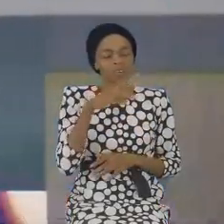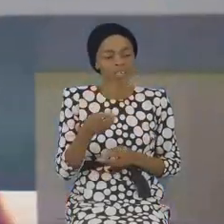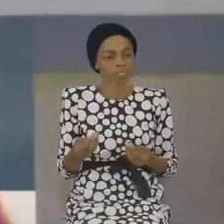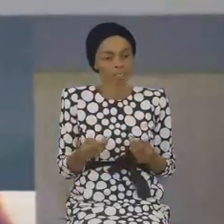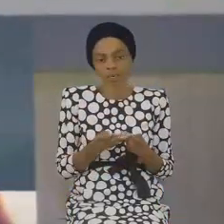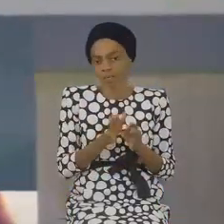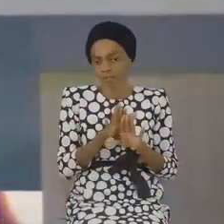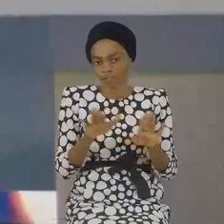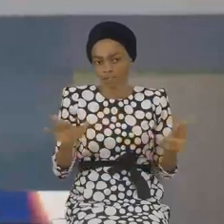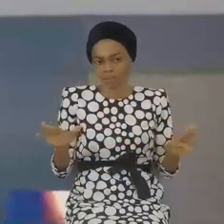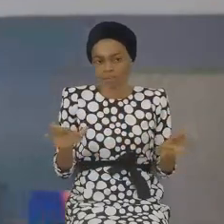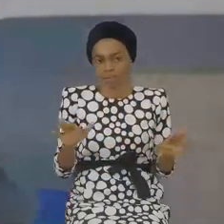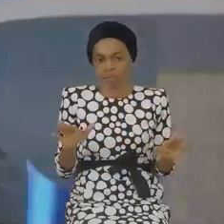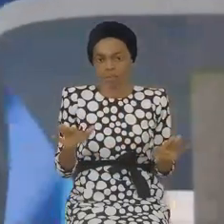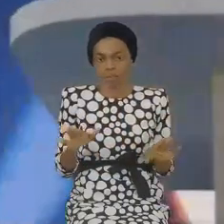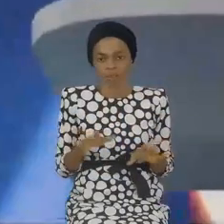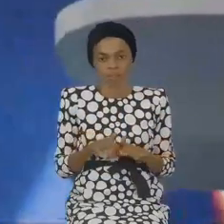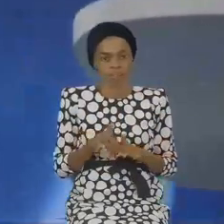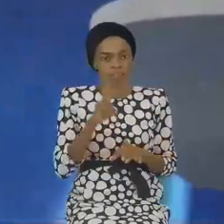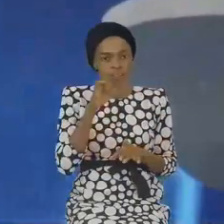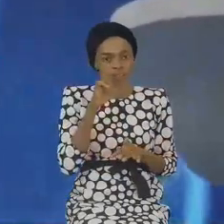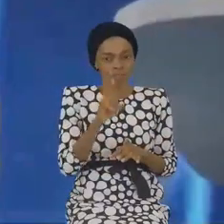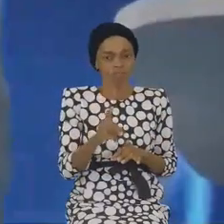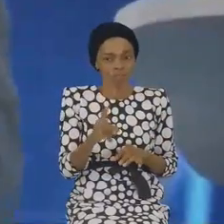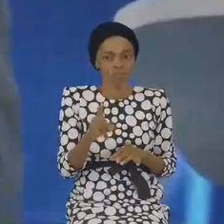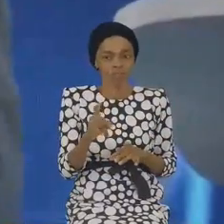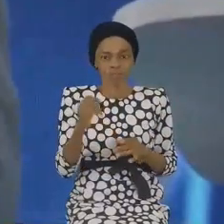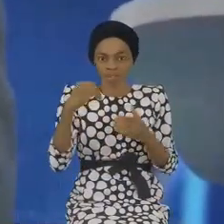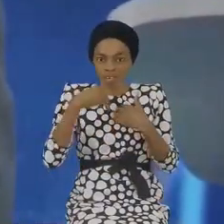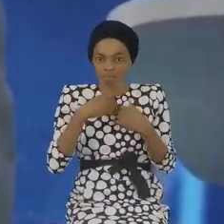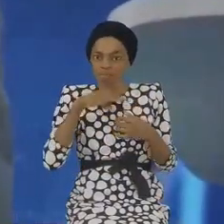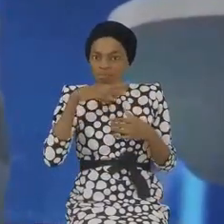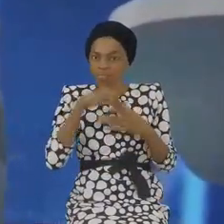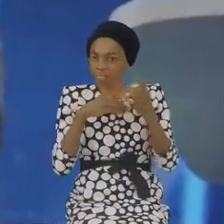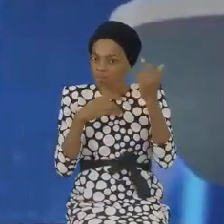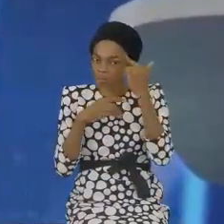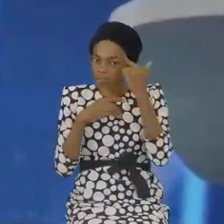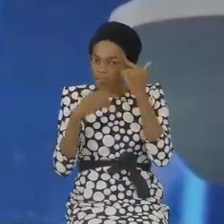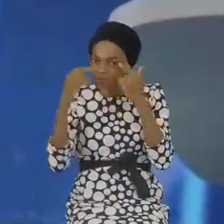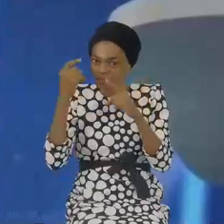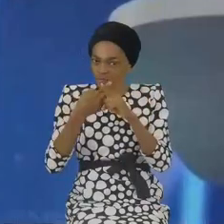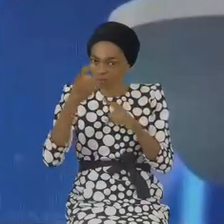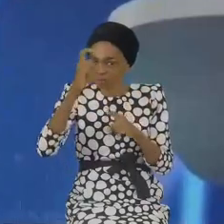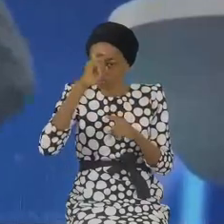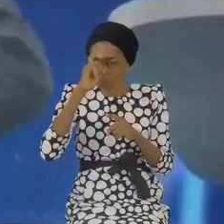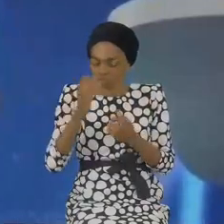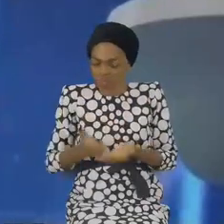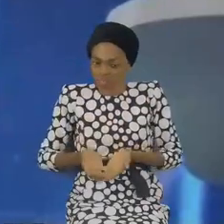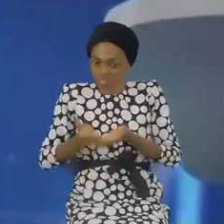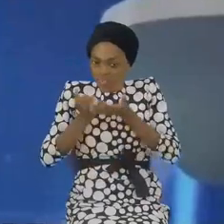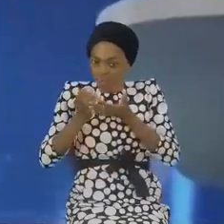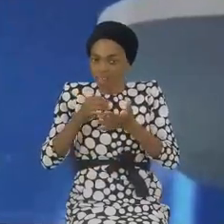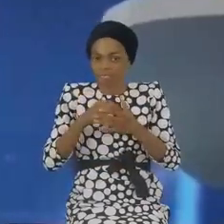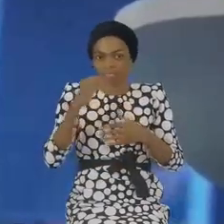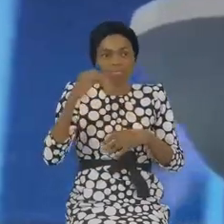Et vous avez fait de mon héritage une abomination. C'est dans leur esprit. parce qu'ils avaient amené toutes